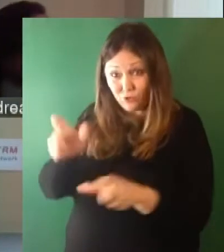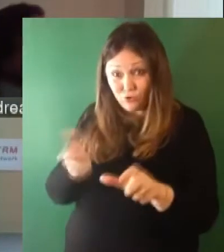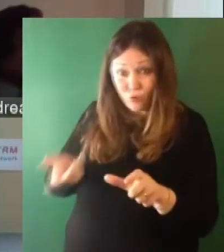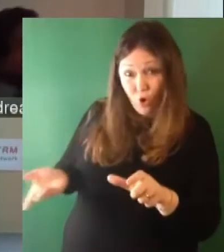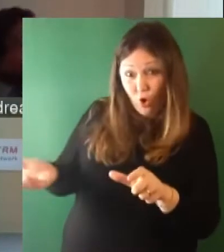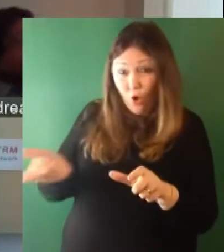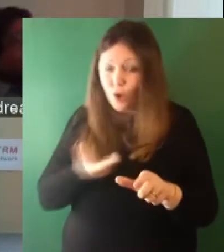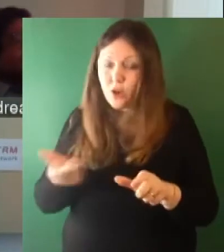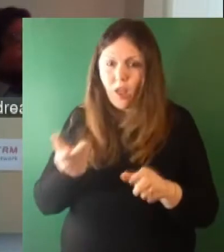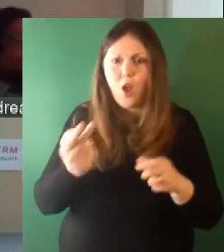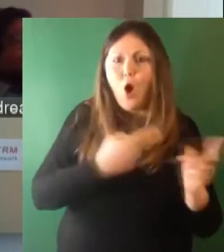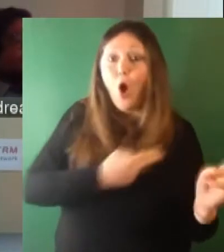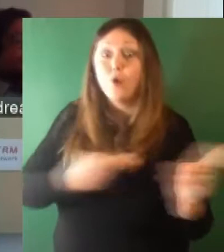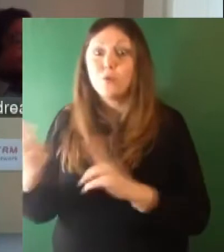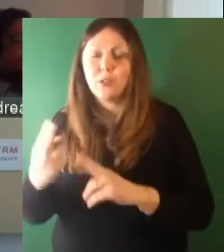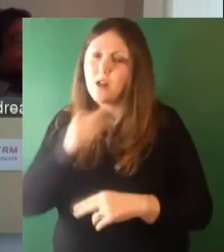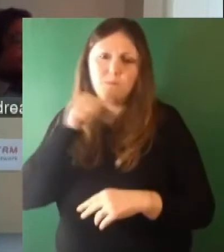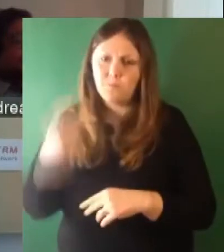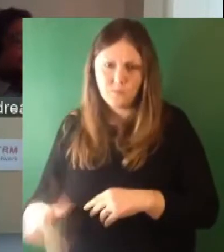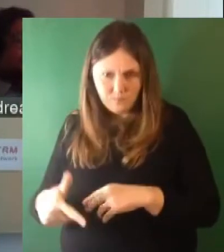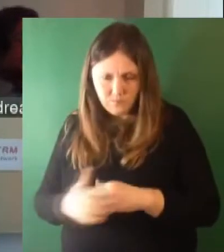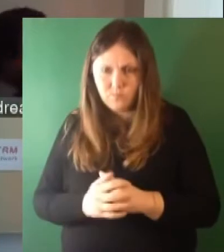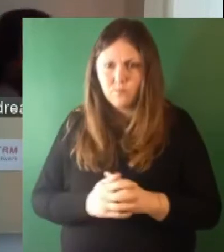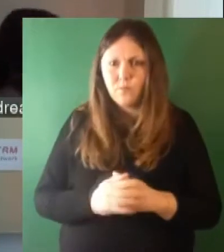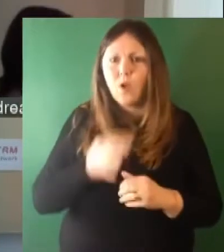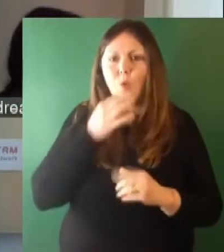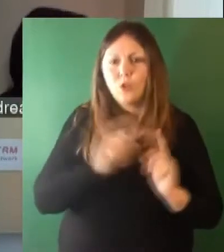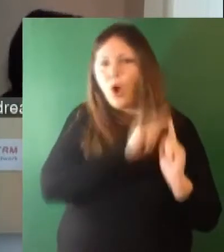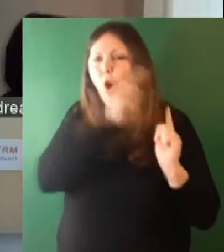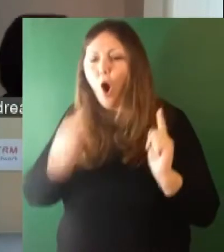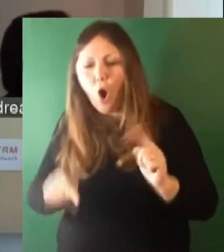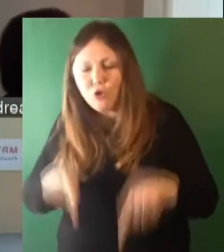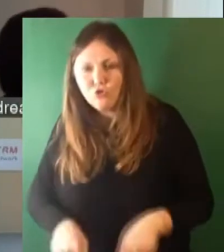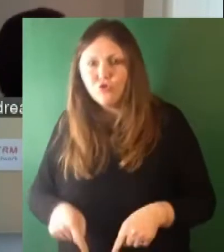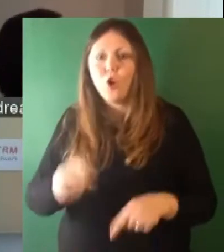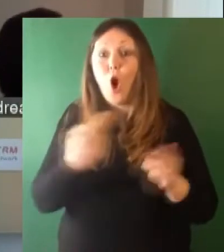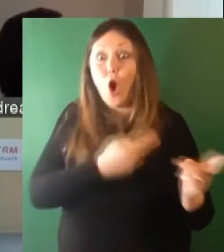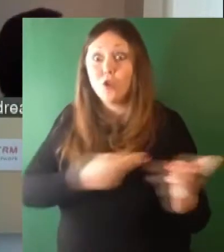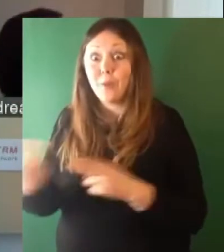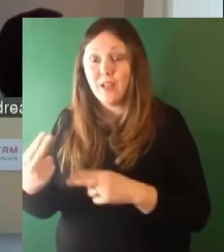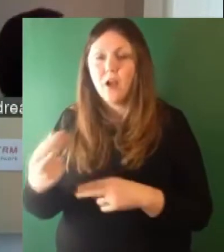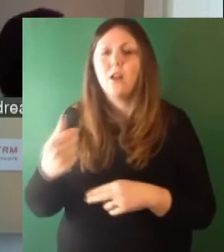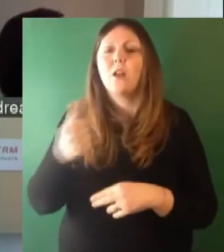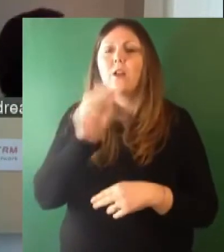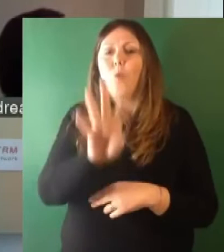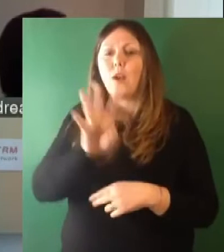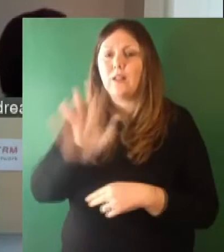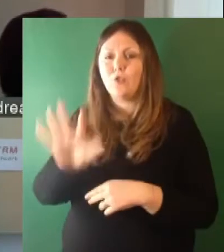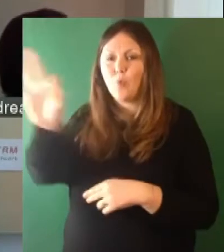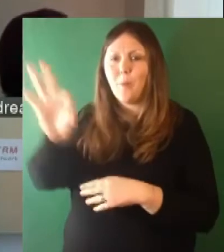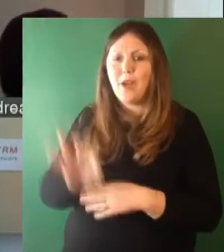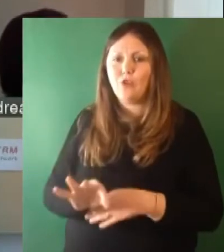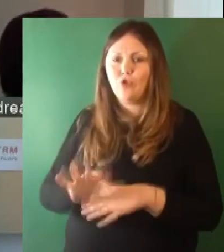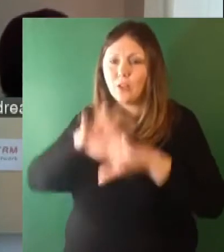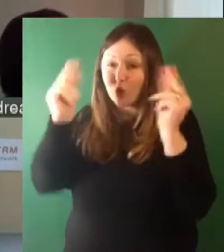bisogno di ospedalizzazione. Ad oggi, quindi, è ospedalizzato il 45% di tutti i